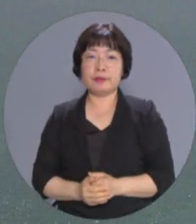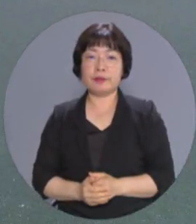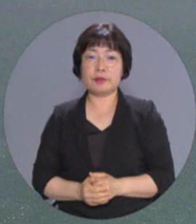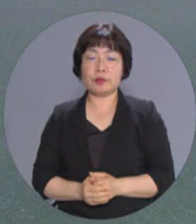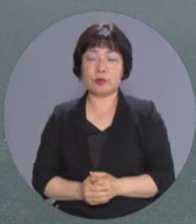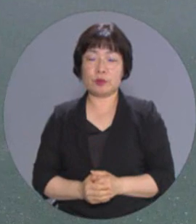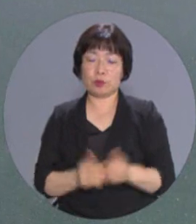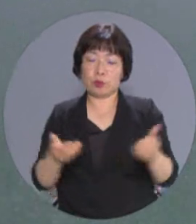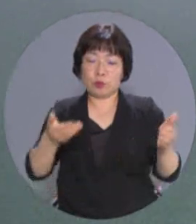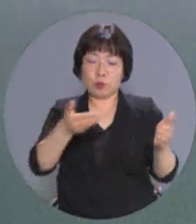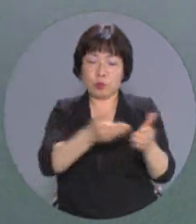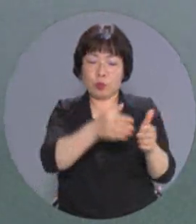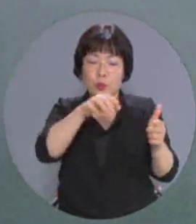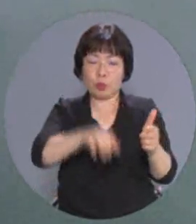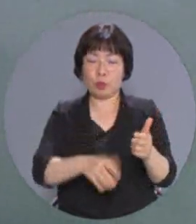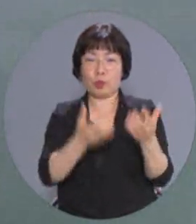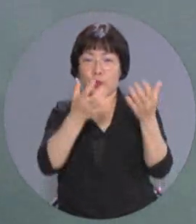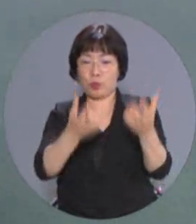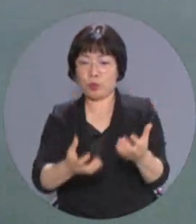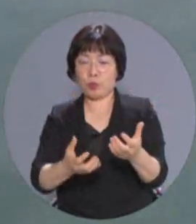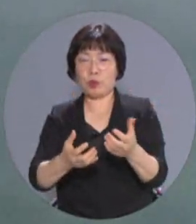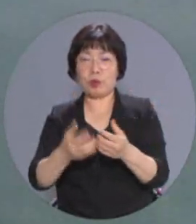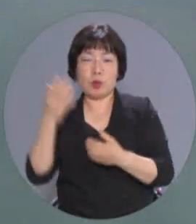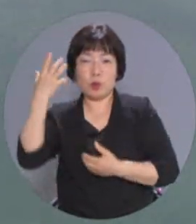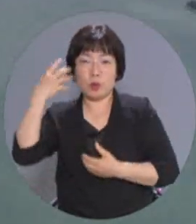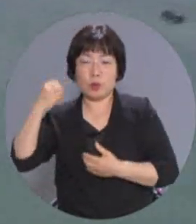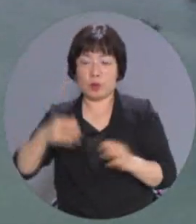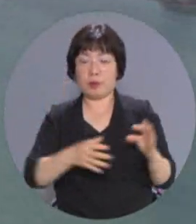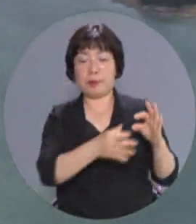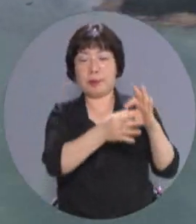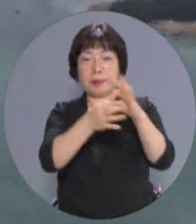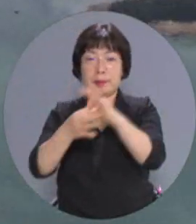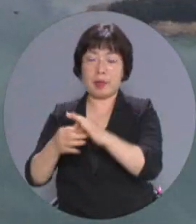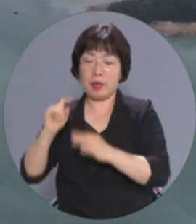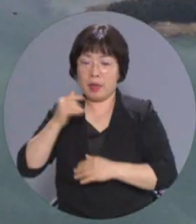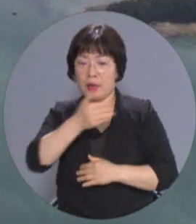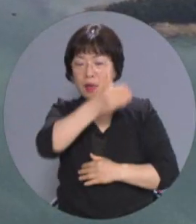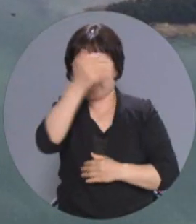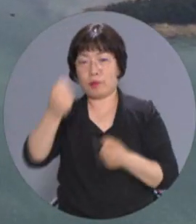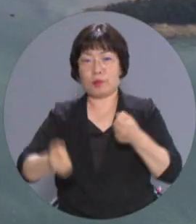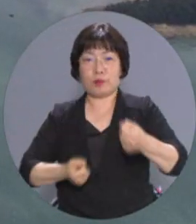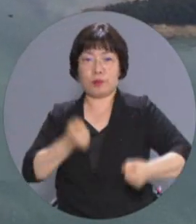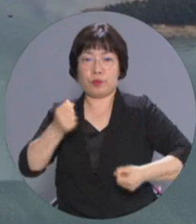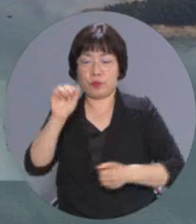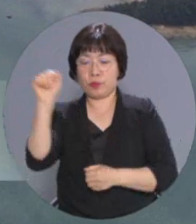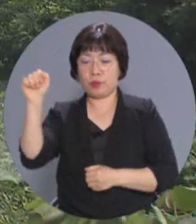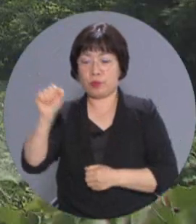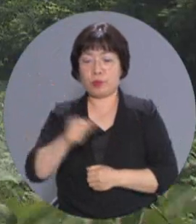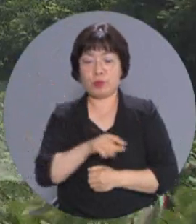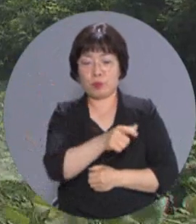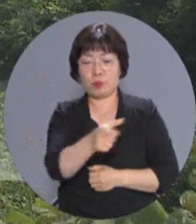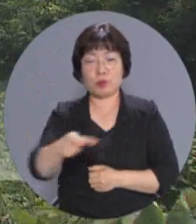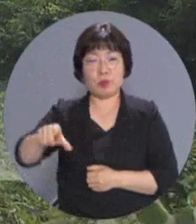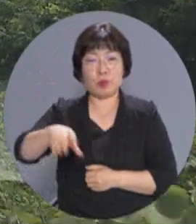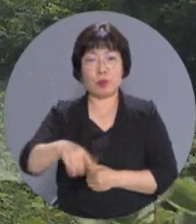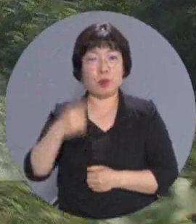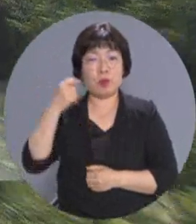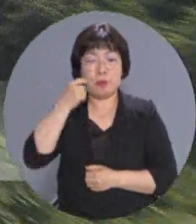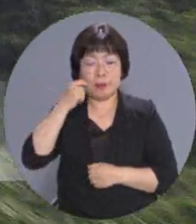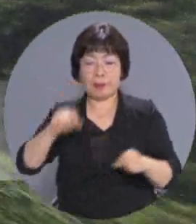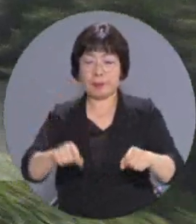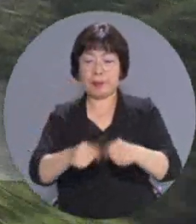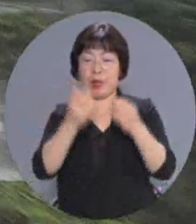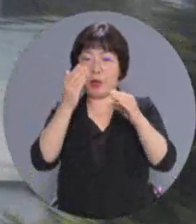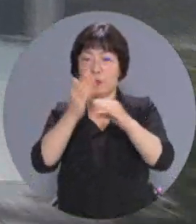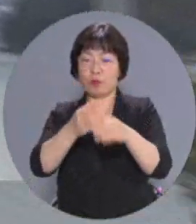고흥 녹동항에서 소록도와 거금도, 연홍도까지 아름다운 하이킹과 드라이브 코스로 주목받고 있는 그 중간